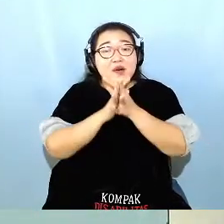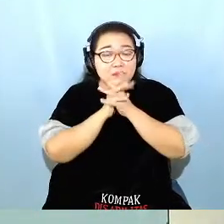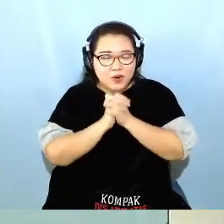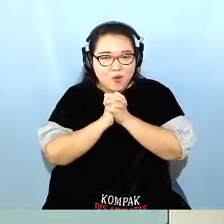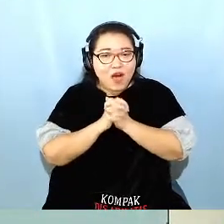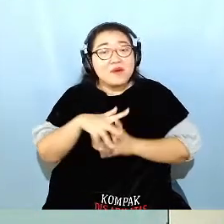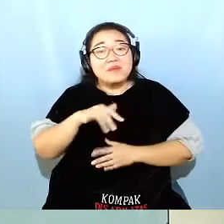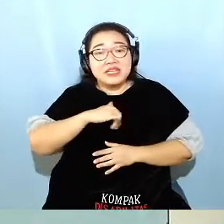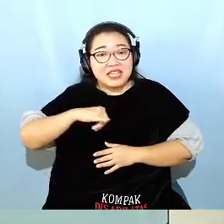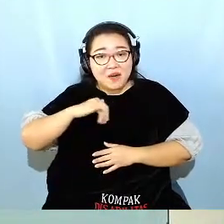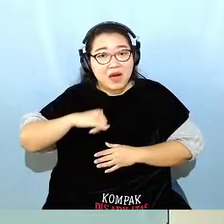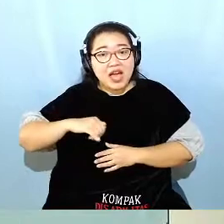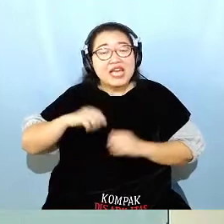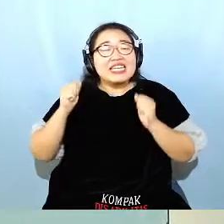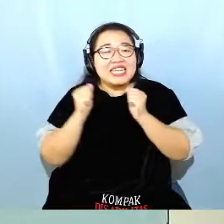kasar.